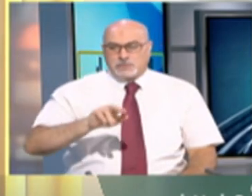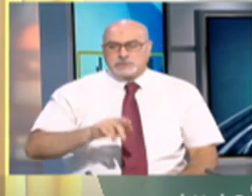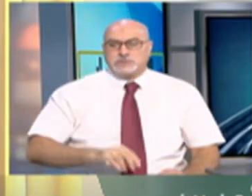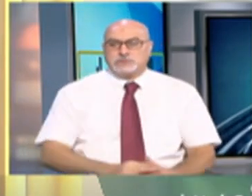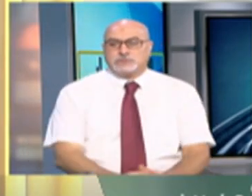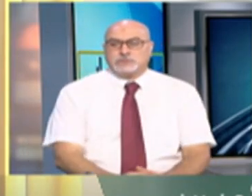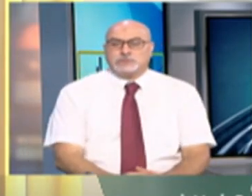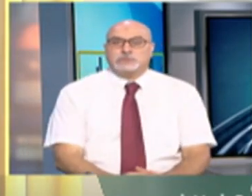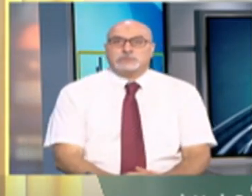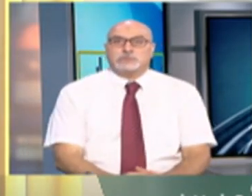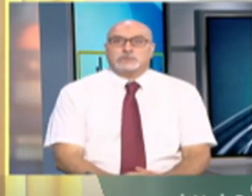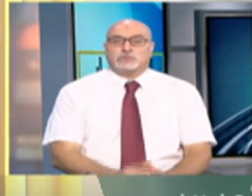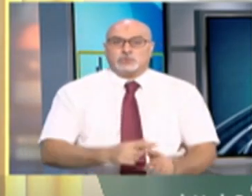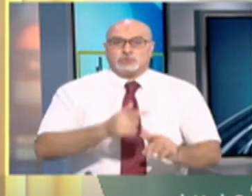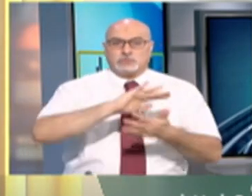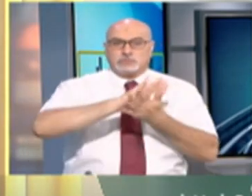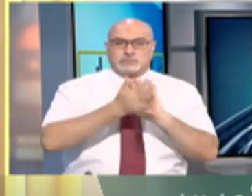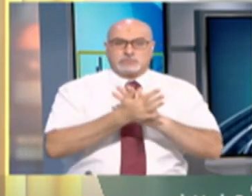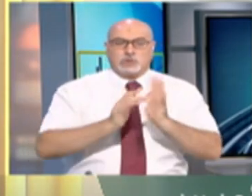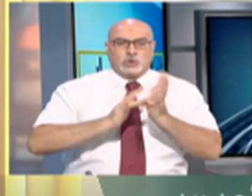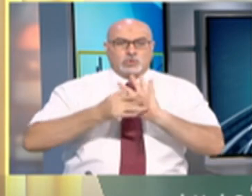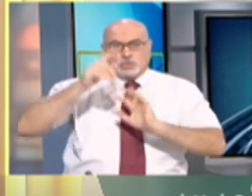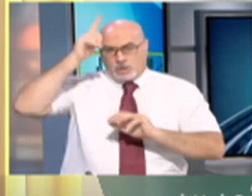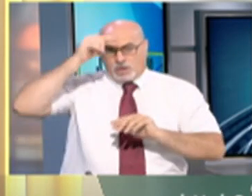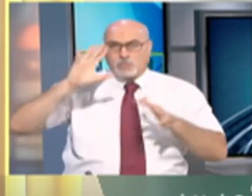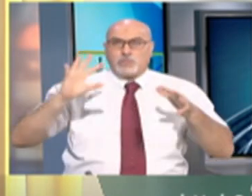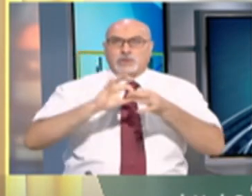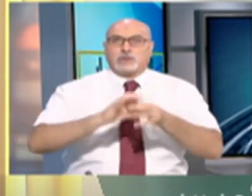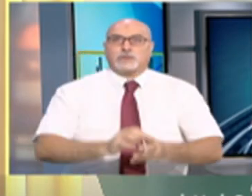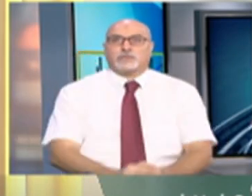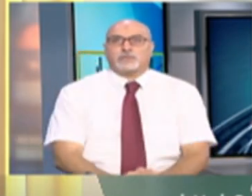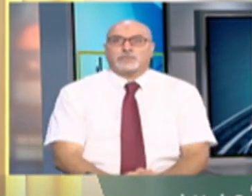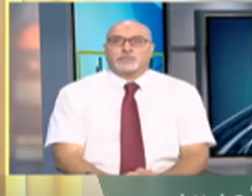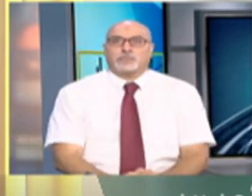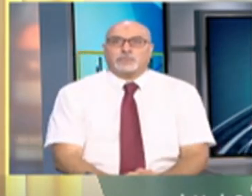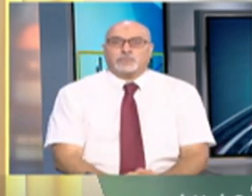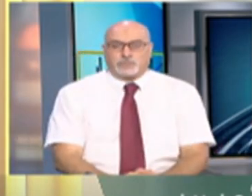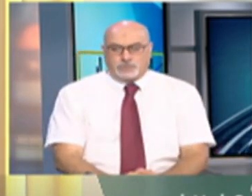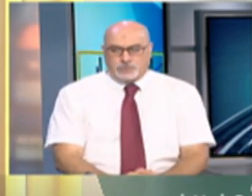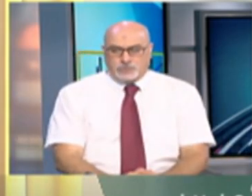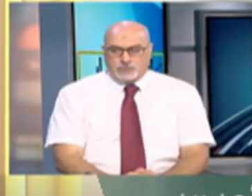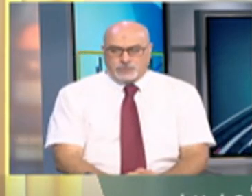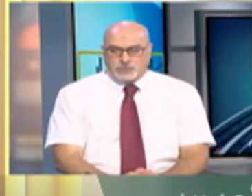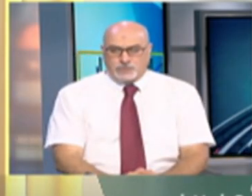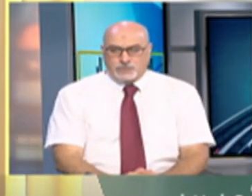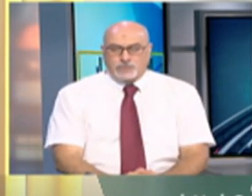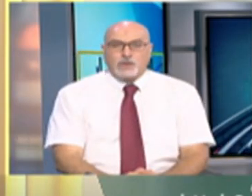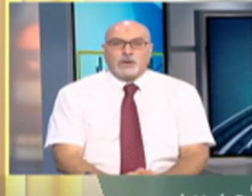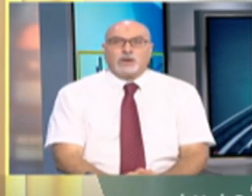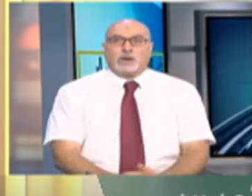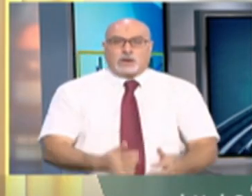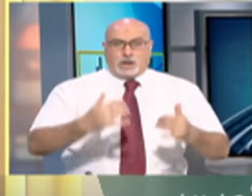والمتكاملة والتعاون بين جميع الدول. إن الجزائر التي تحتفل هذا